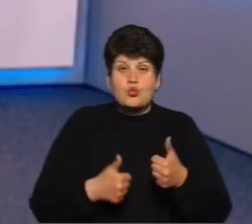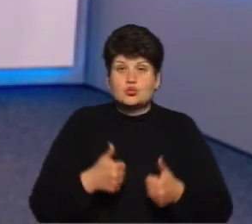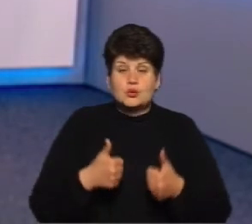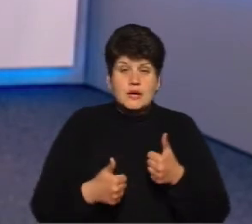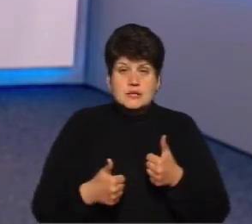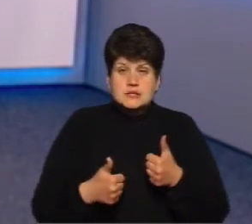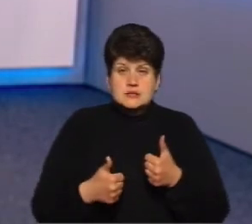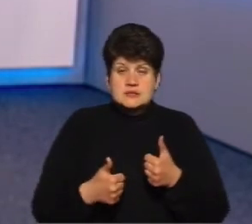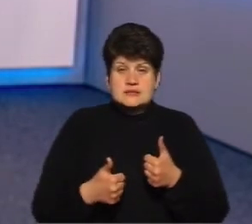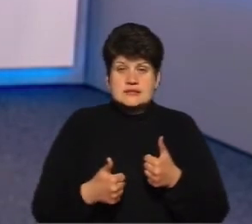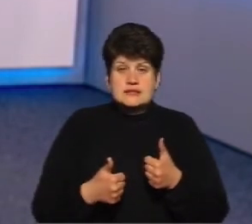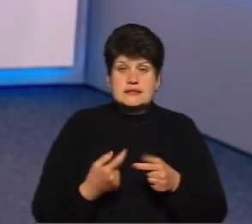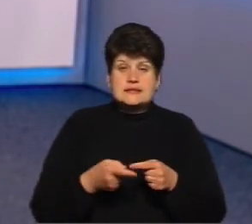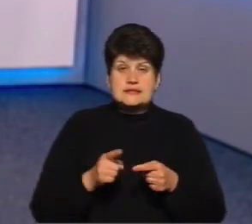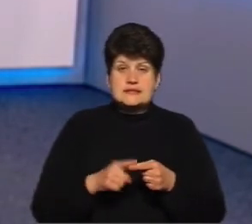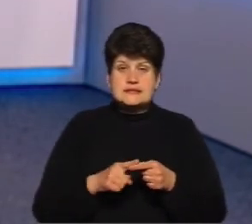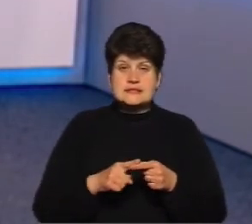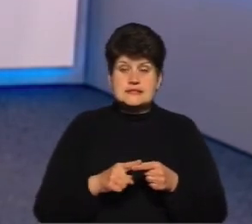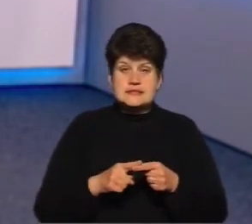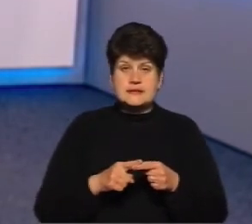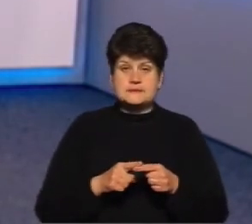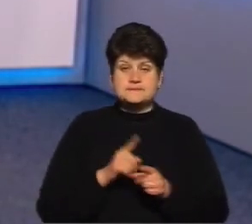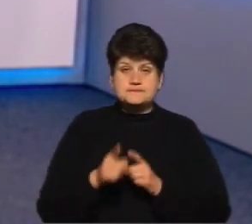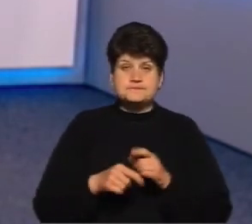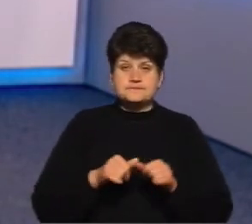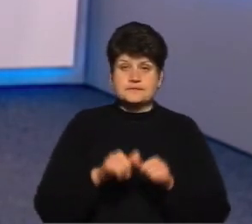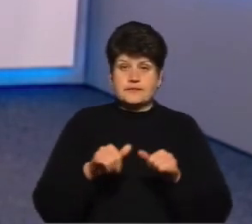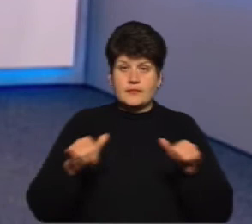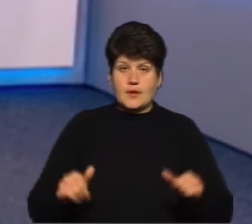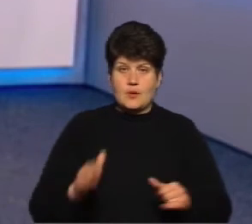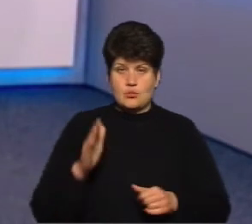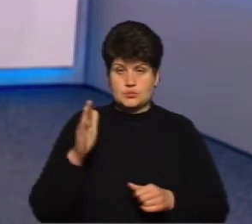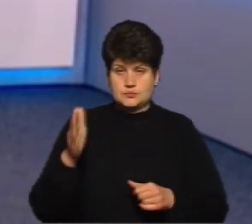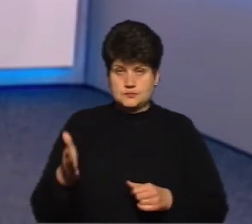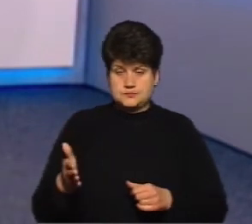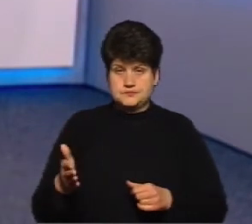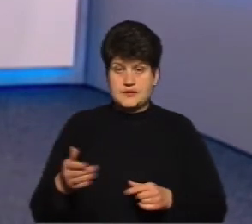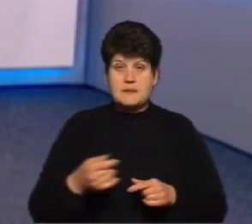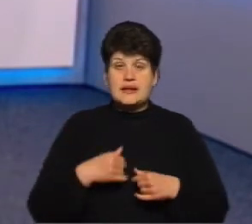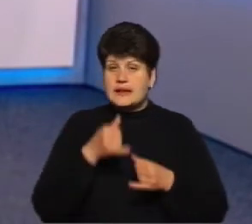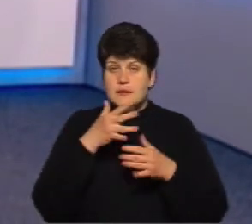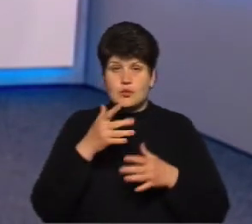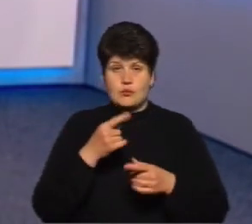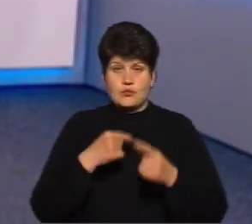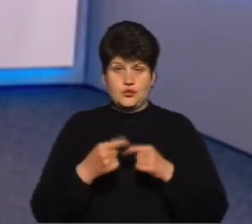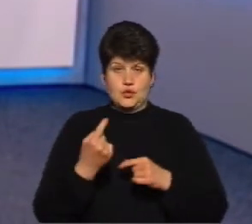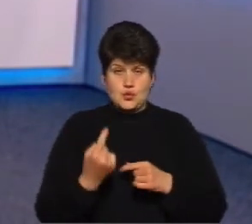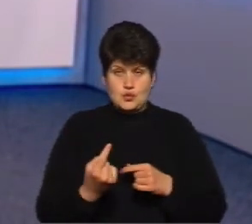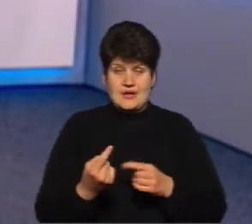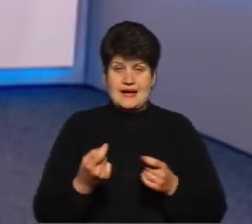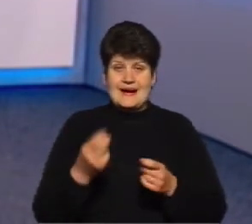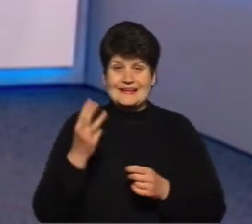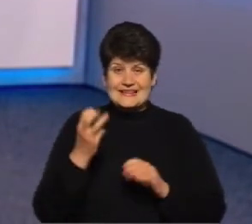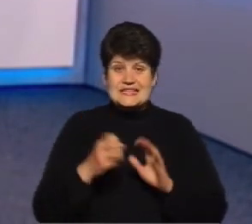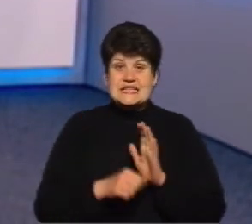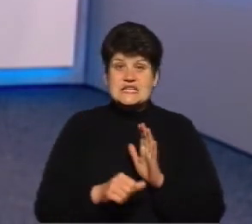конкуренція – це рушій прогресу. Зрозуміло, що тут ми не можемо повернутися тільки до одної, але 360